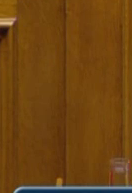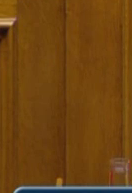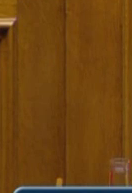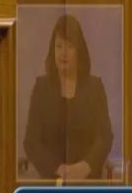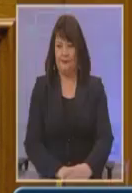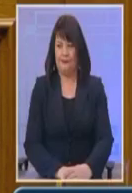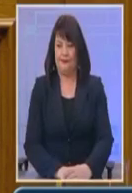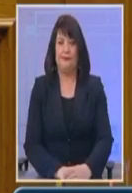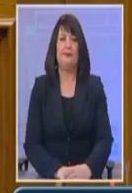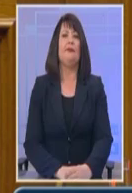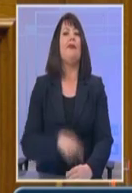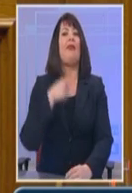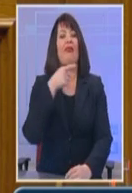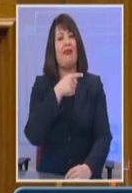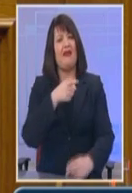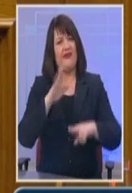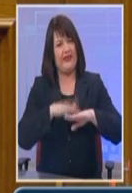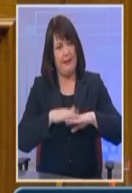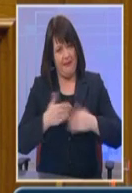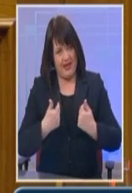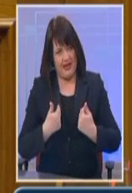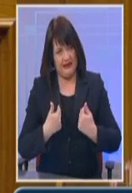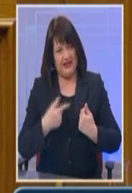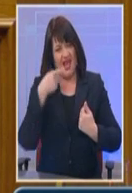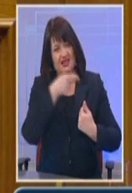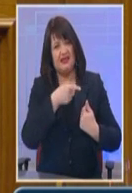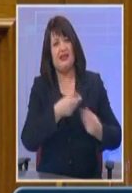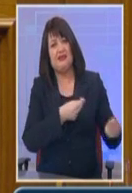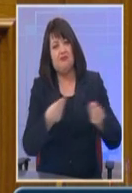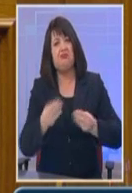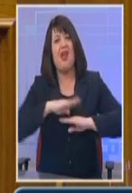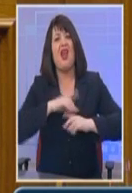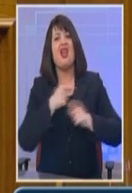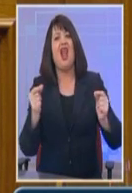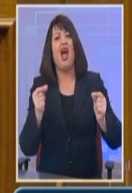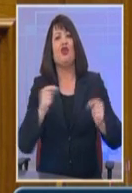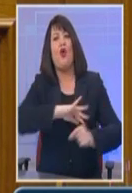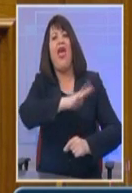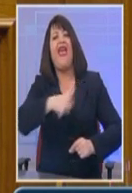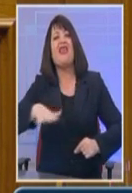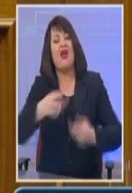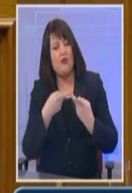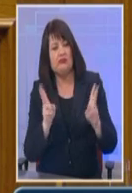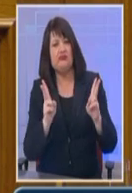Φέρατε το ΝΑΤΟ στο Αιγαίο σε ένα πλαίσιο ασαφών ρυθμίσεων.